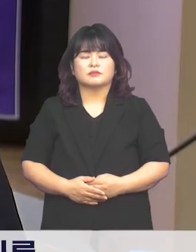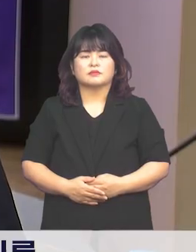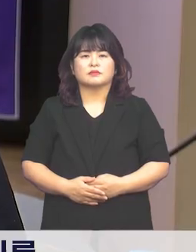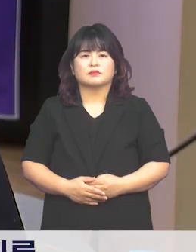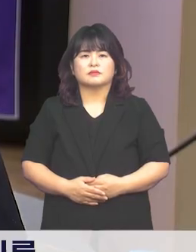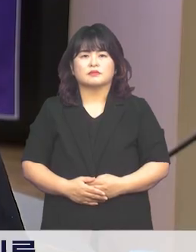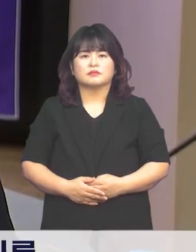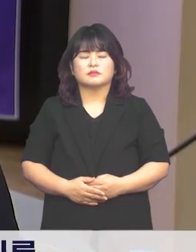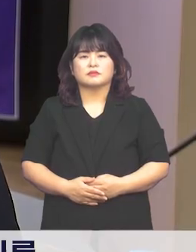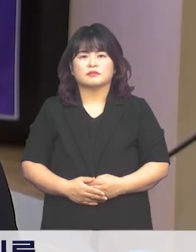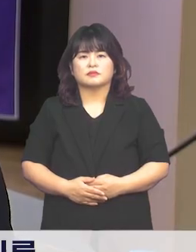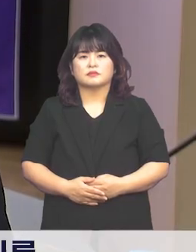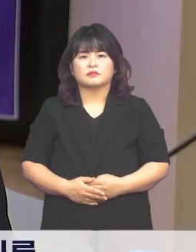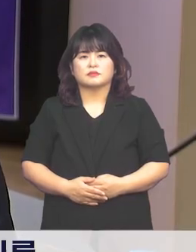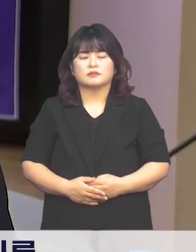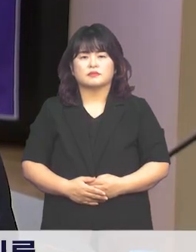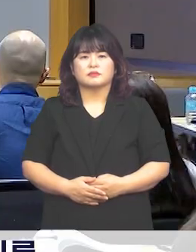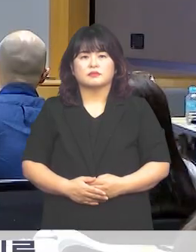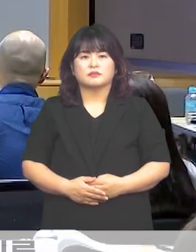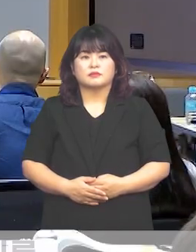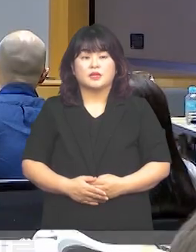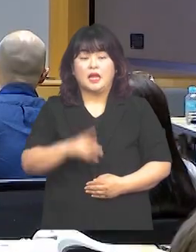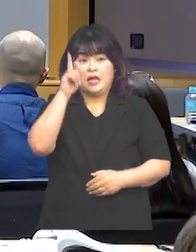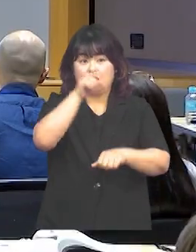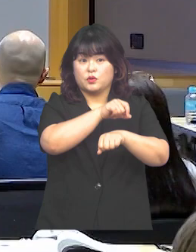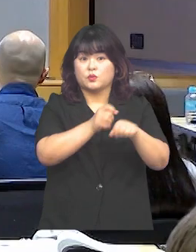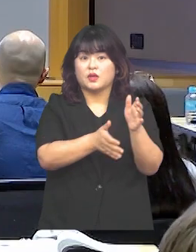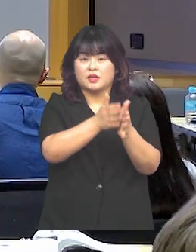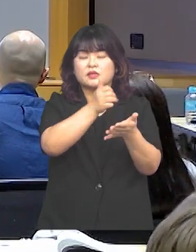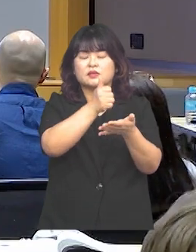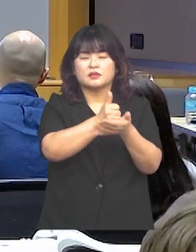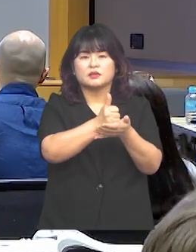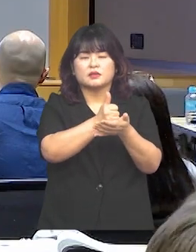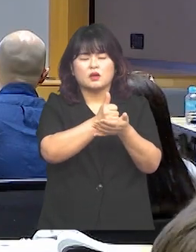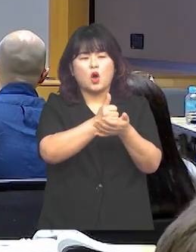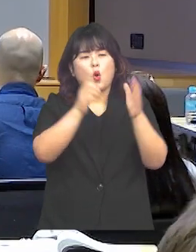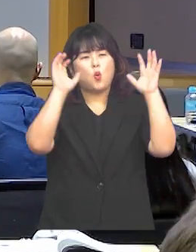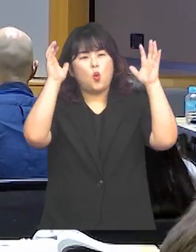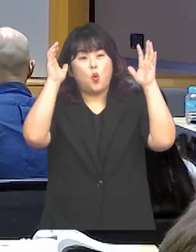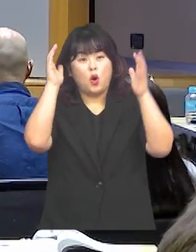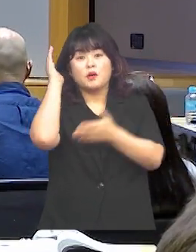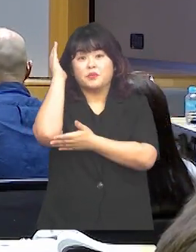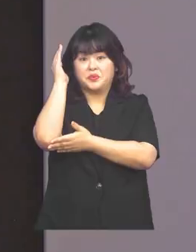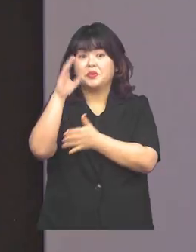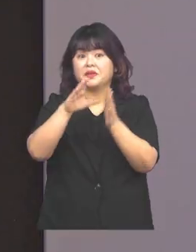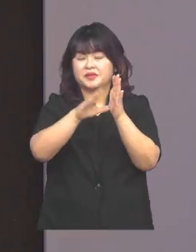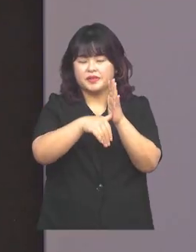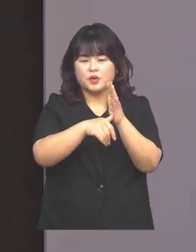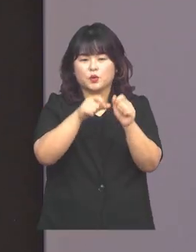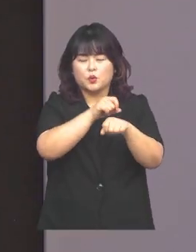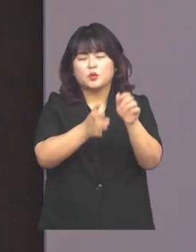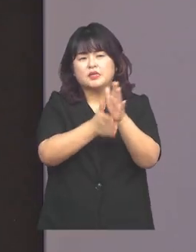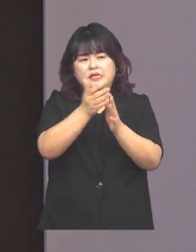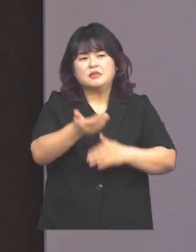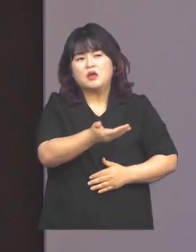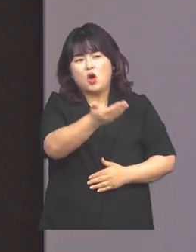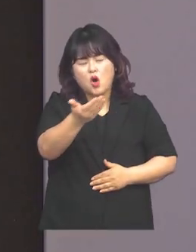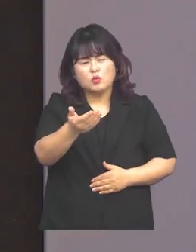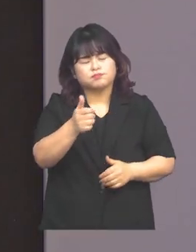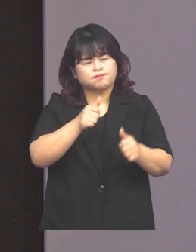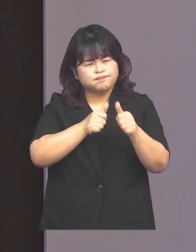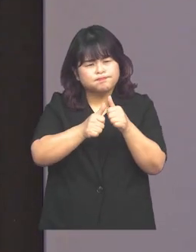for our different diverse products in the country. 이상일 용인특례시장은 환영사를 통해 용인시가